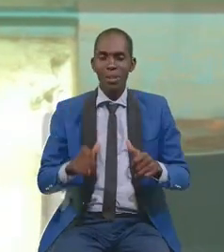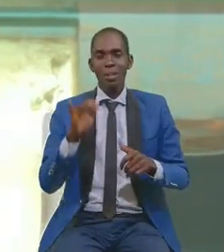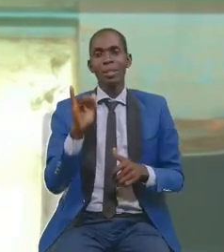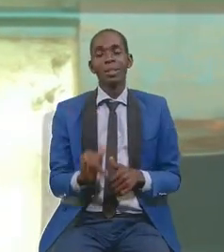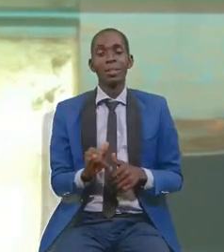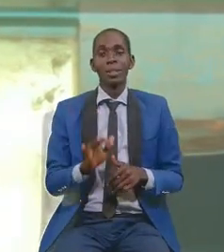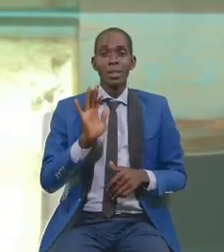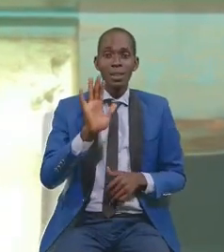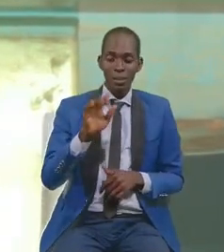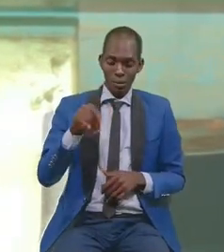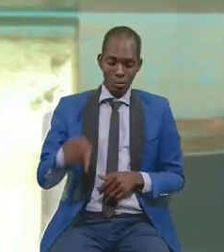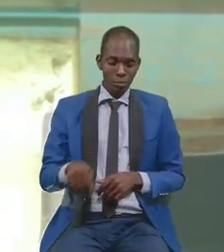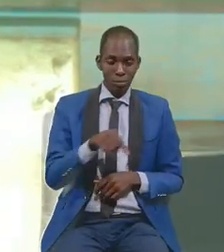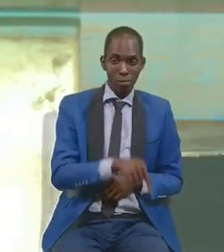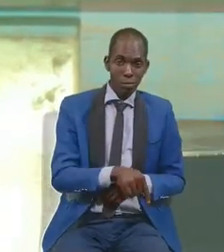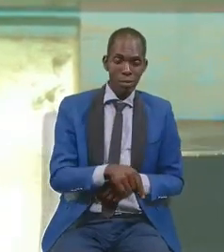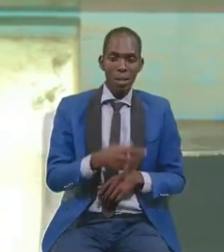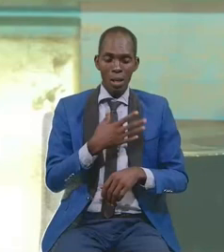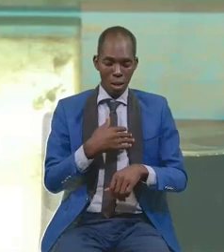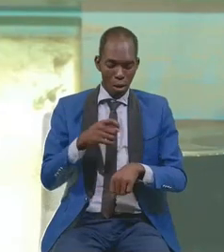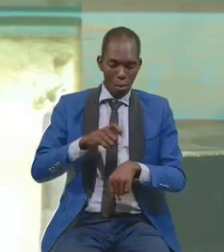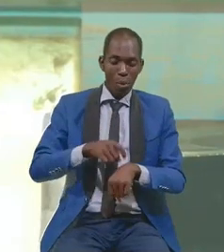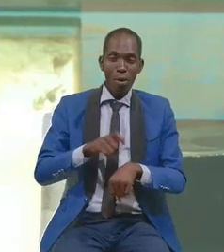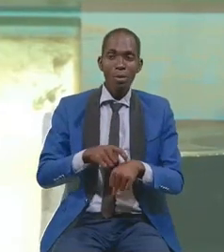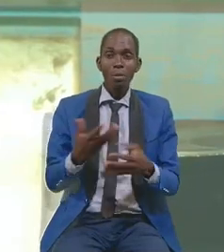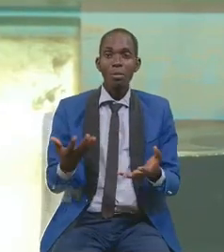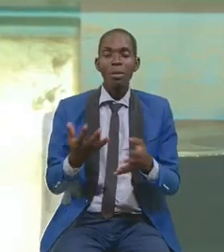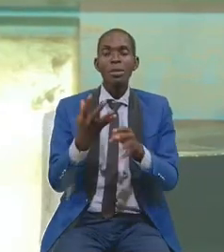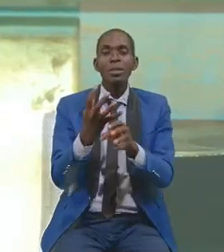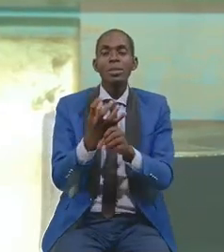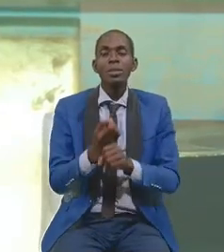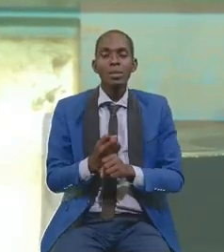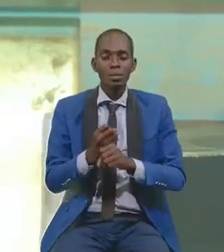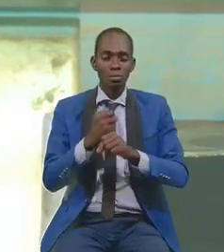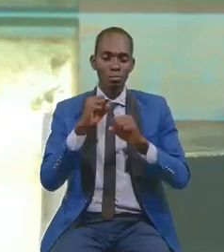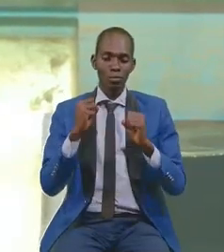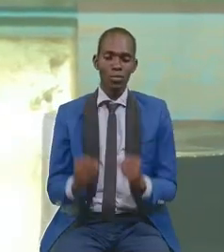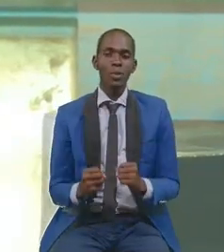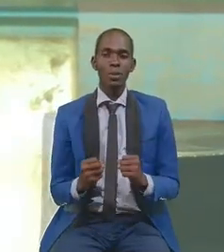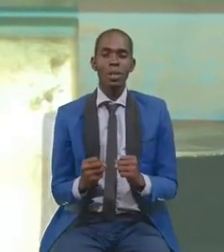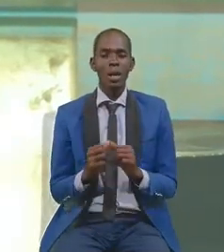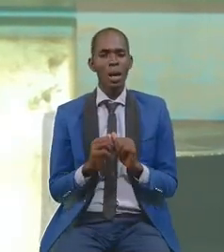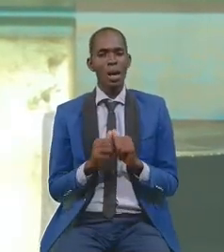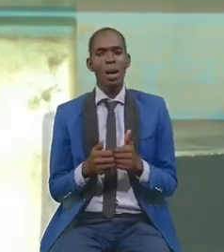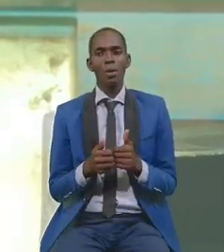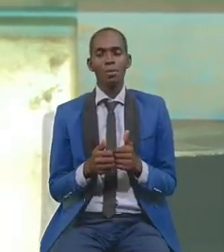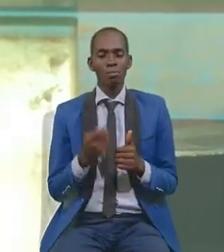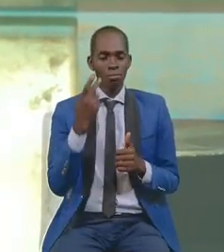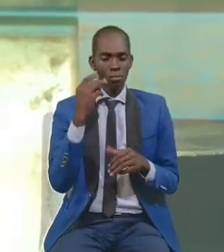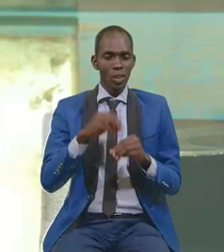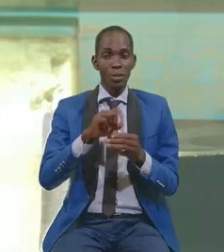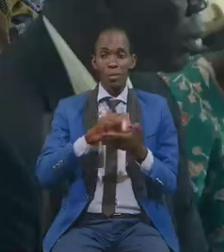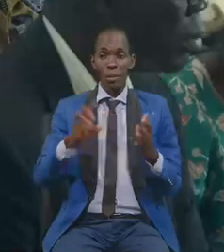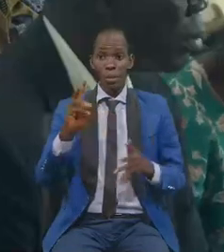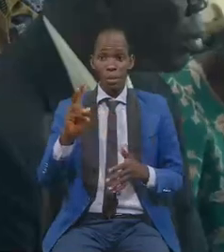ses chevilles devinrent ferme. Comment? Verset 16.